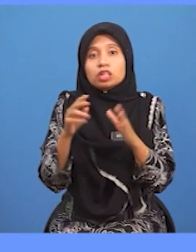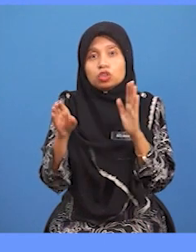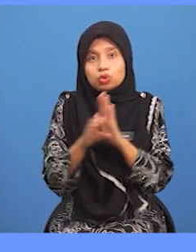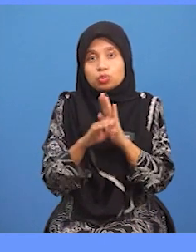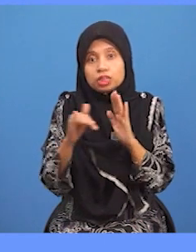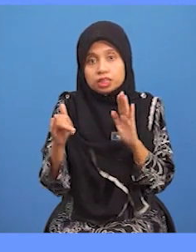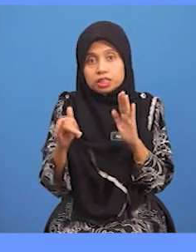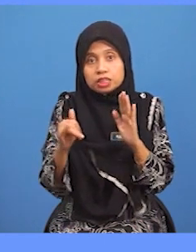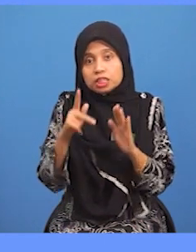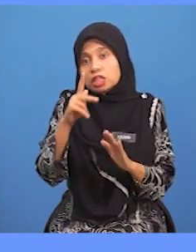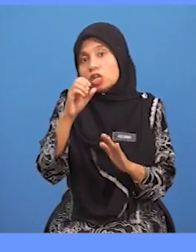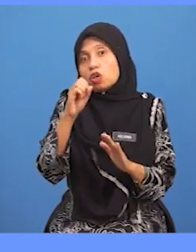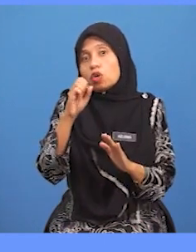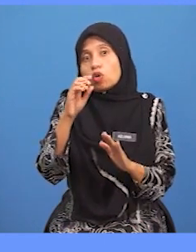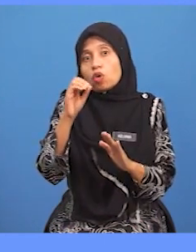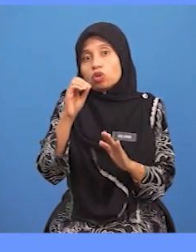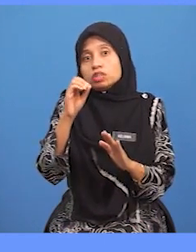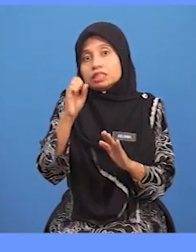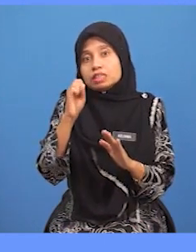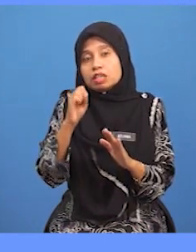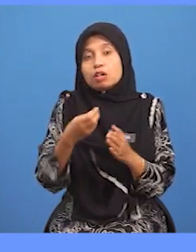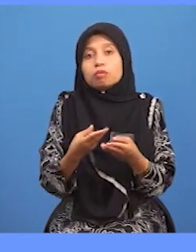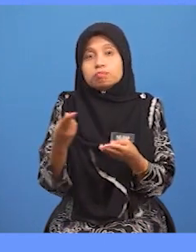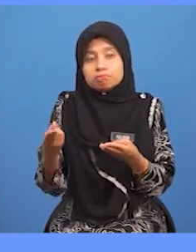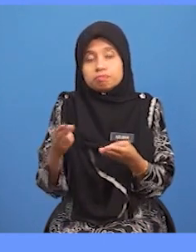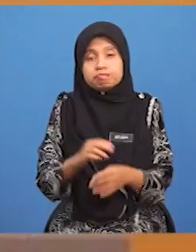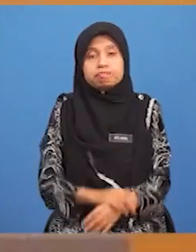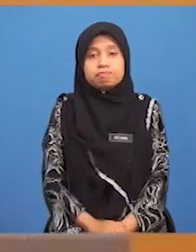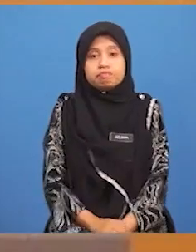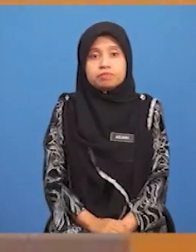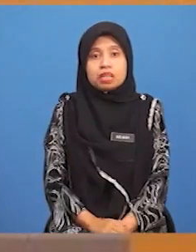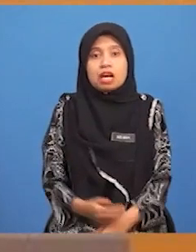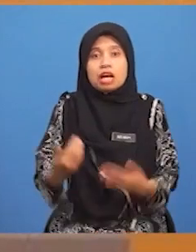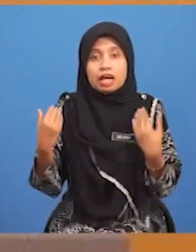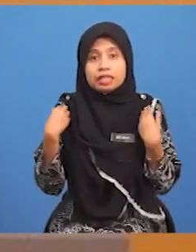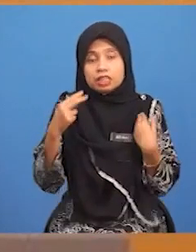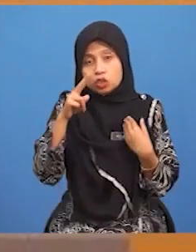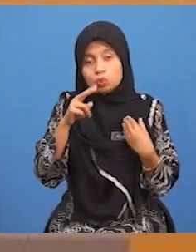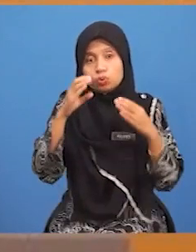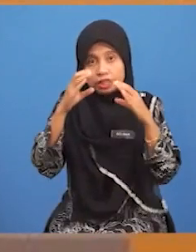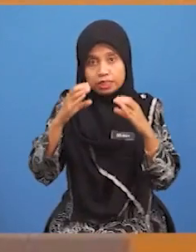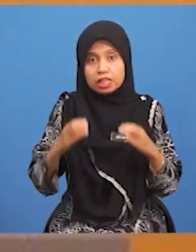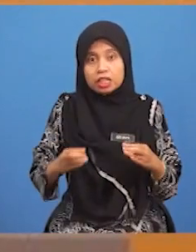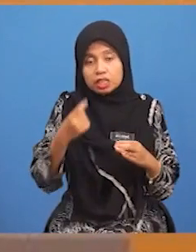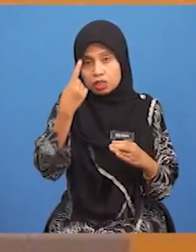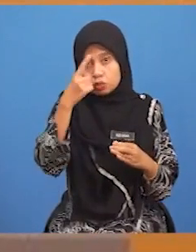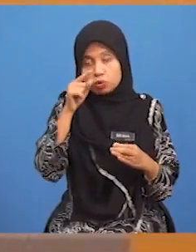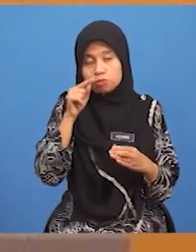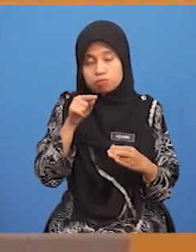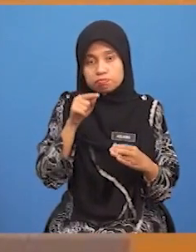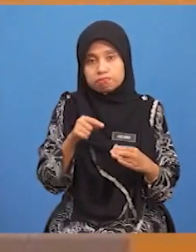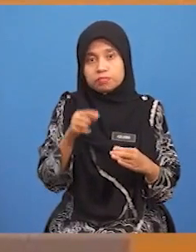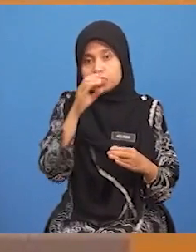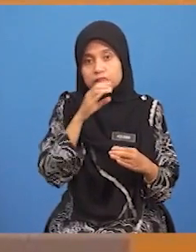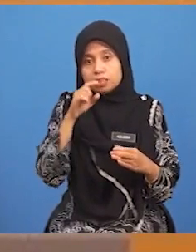berubah adalah kos bahan langsung dan kos buruh langsung. Terdapat dua kaedah untuk mencari titik pulang